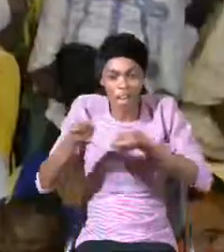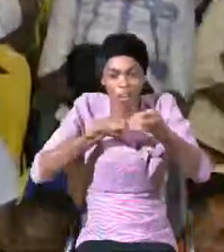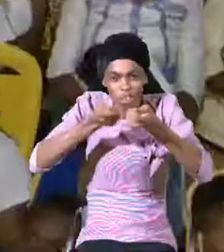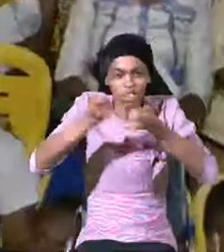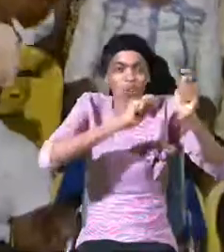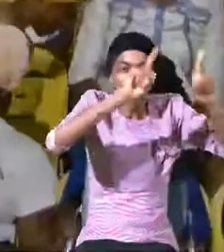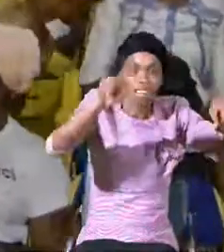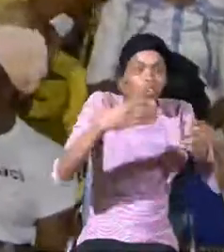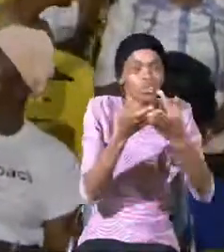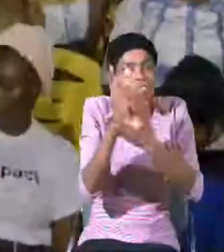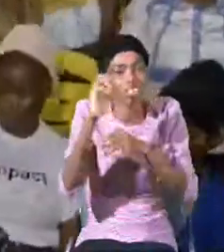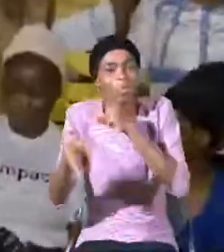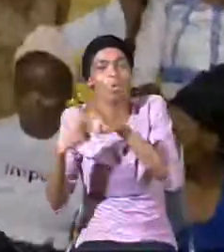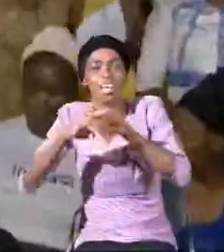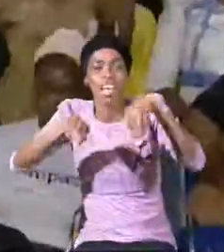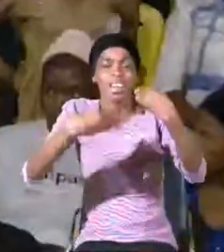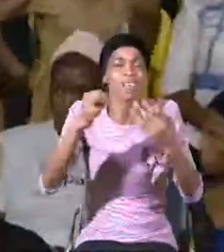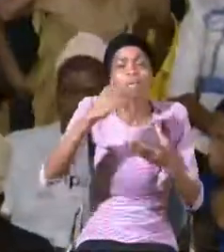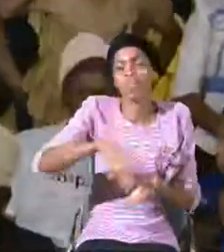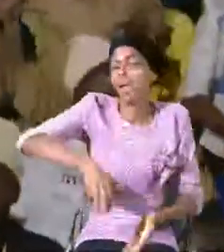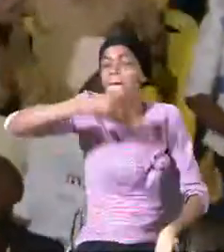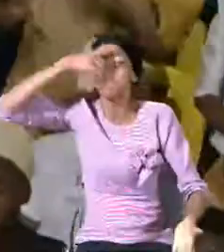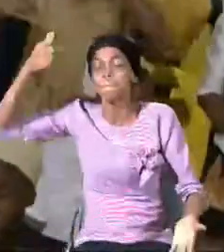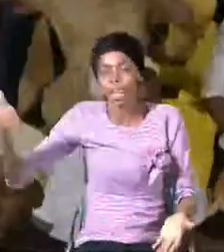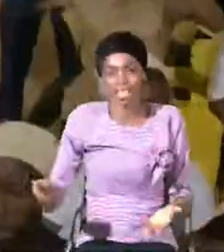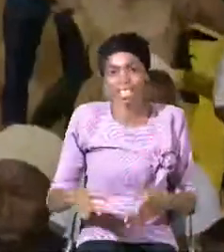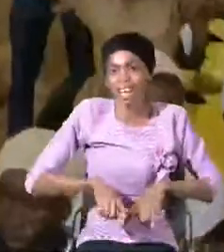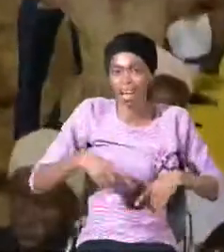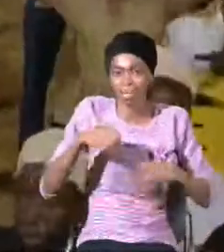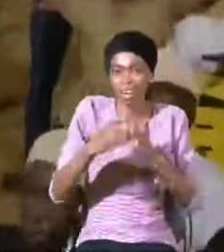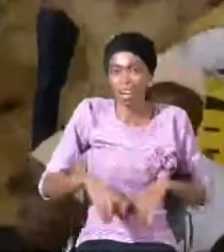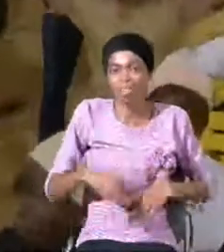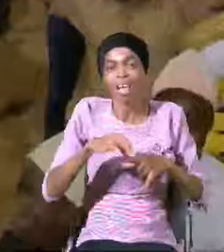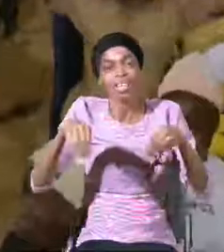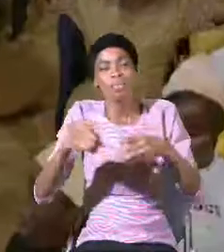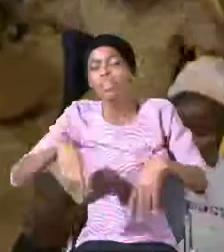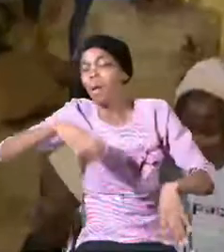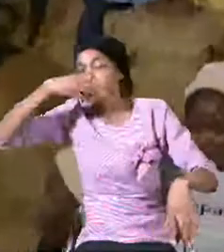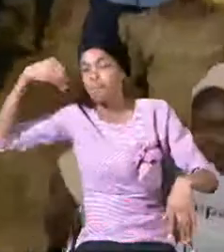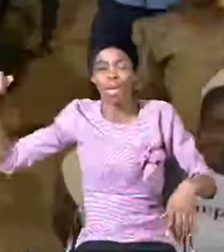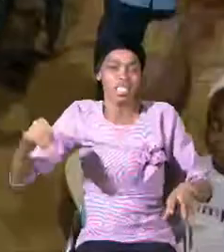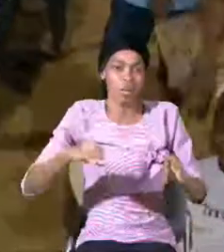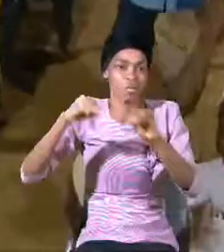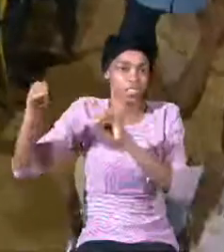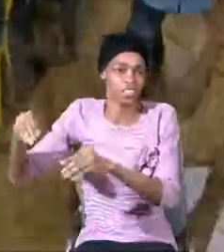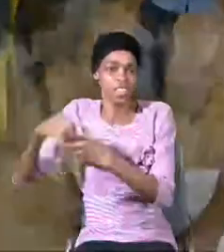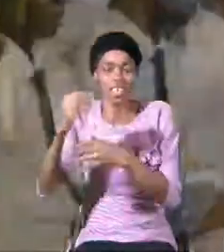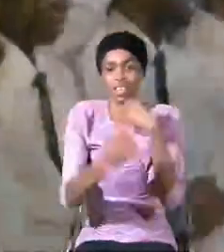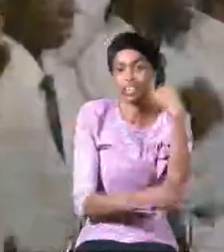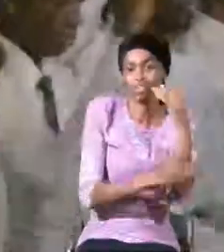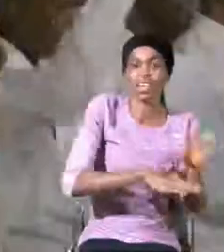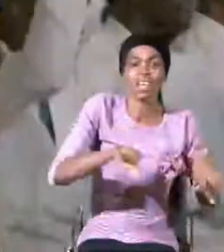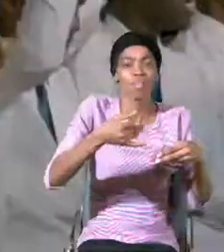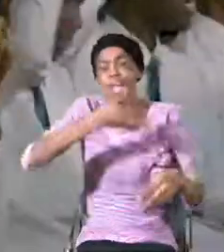qu'il passe par tout le monde entier et donne-lui la meilleure position de la vie. Et donne-lui la bonne position dans son pays. Donne-lui la